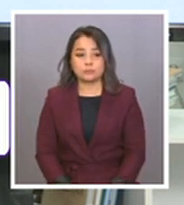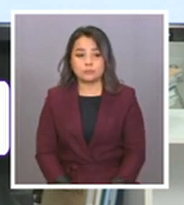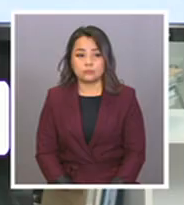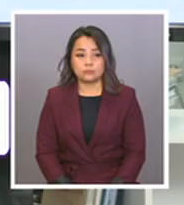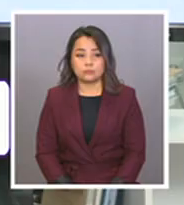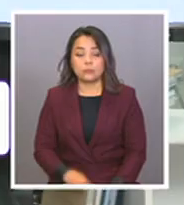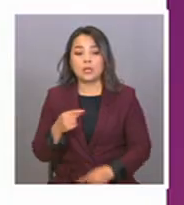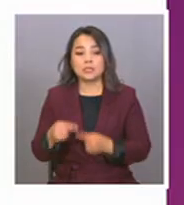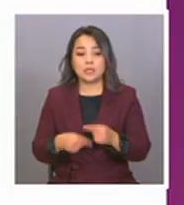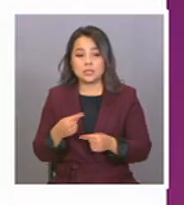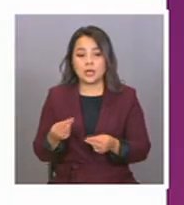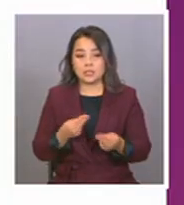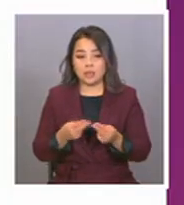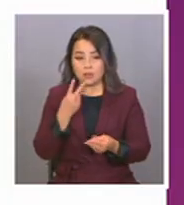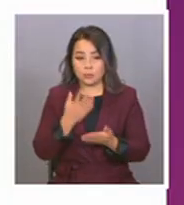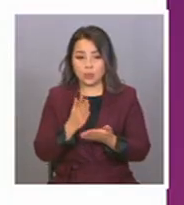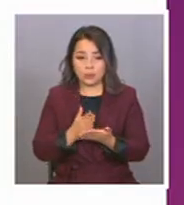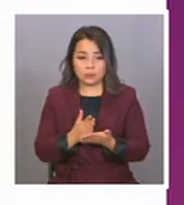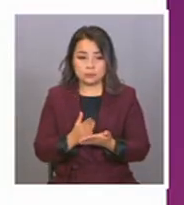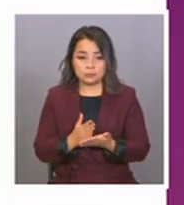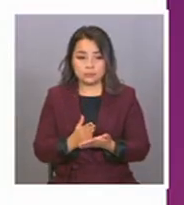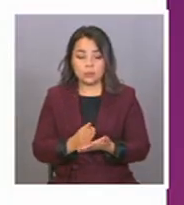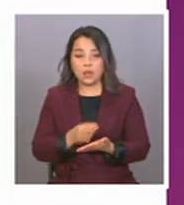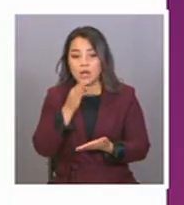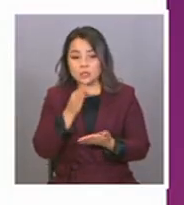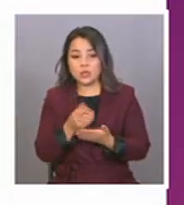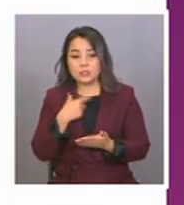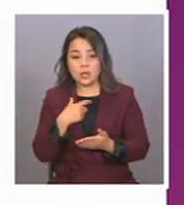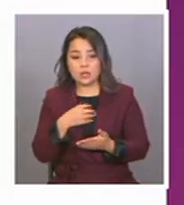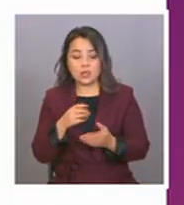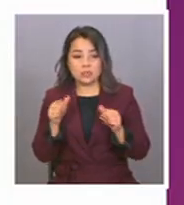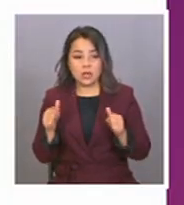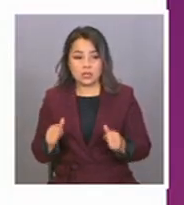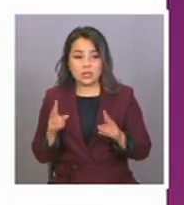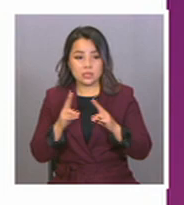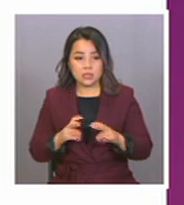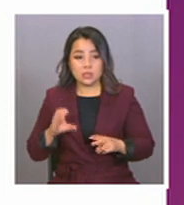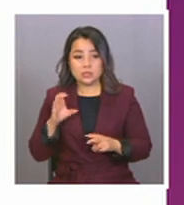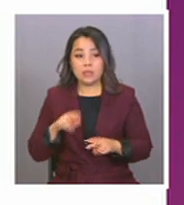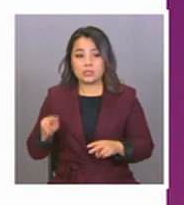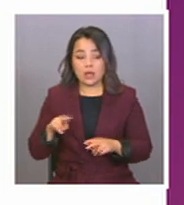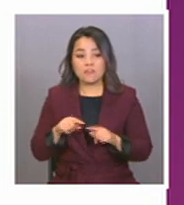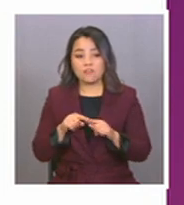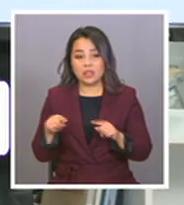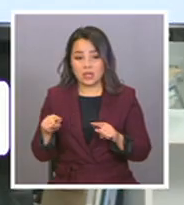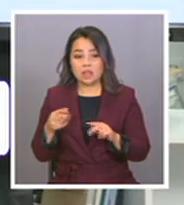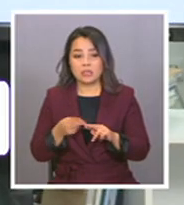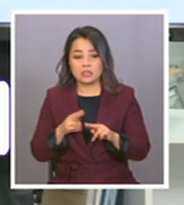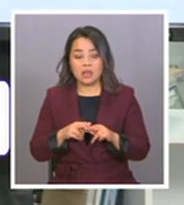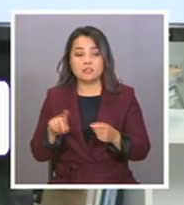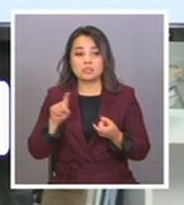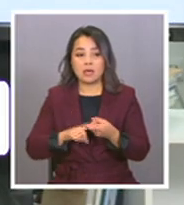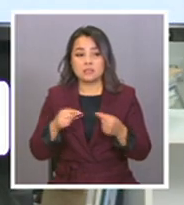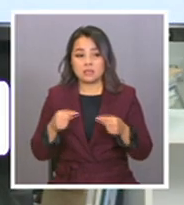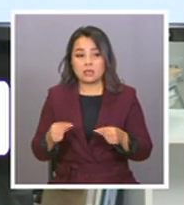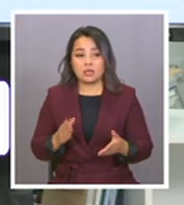Келесі вектор берілген, жауабын тақтамен тексеріңіздер. СД векторы. Тағы да сәйкесінше, С